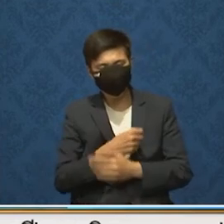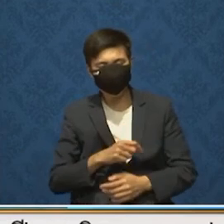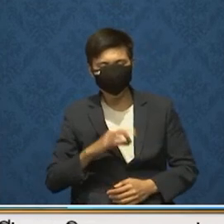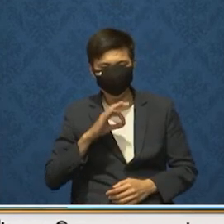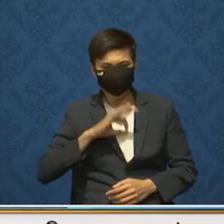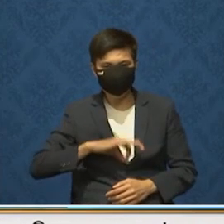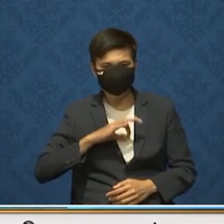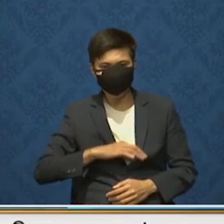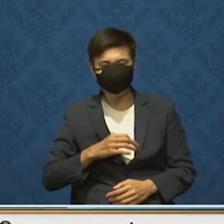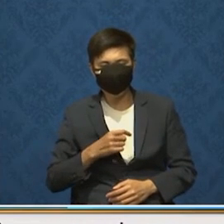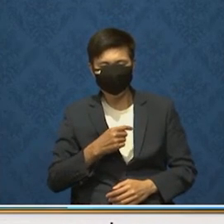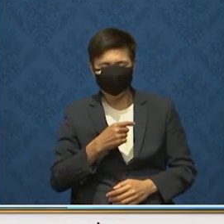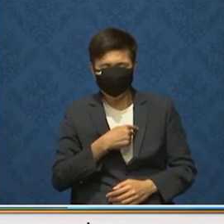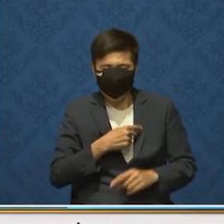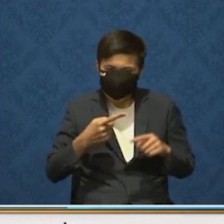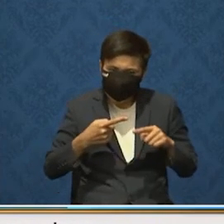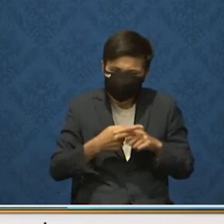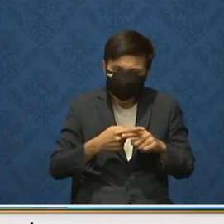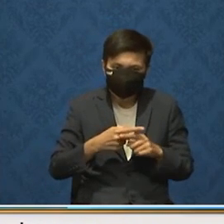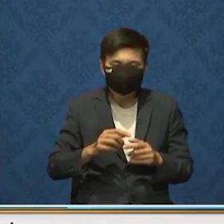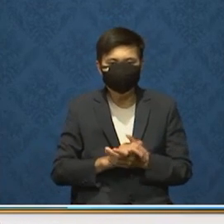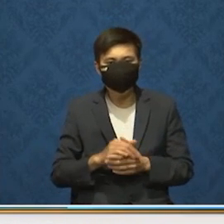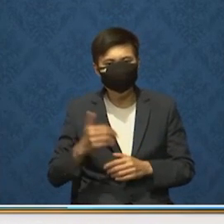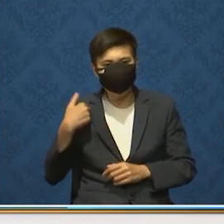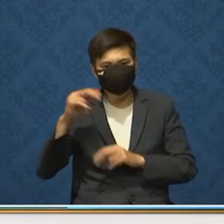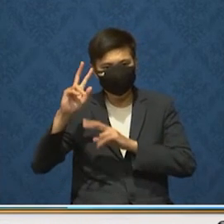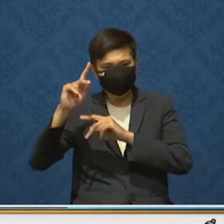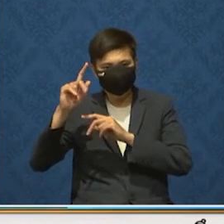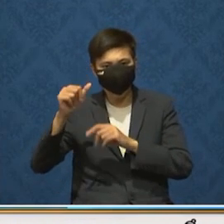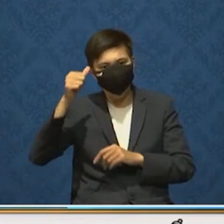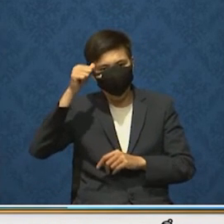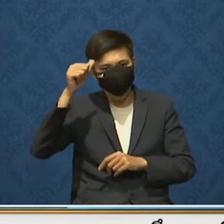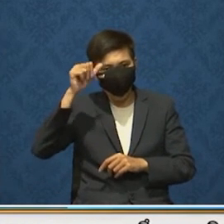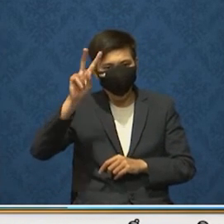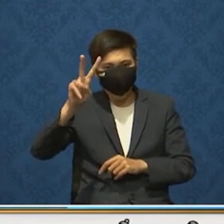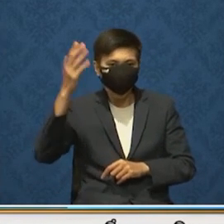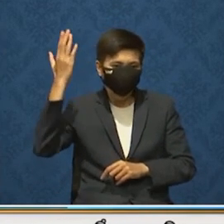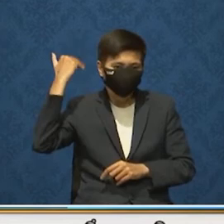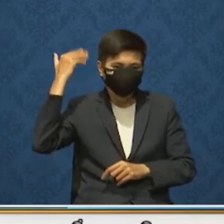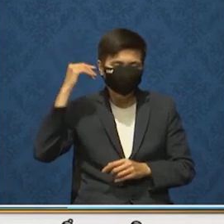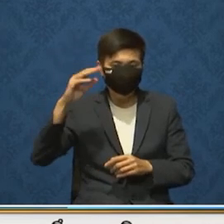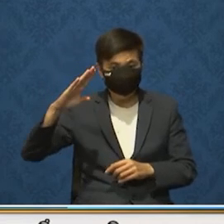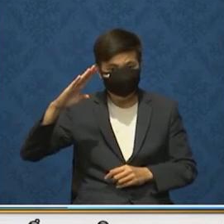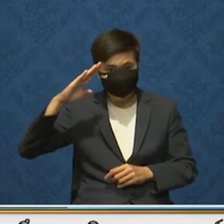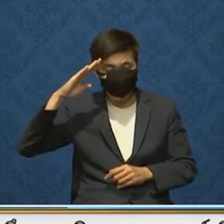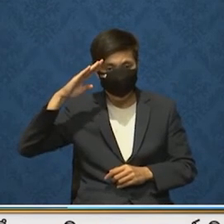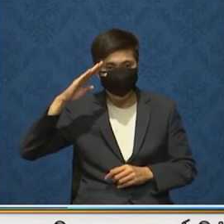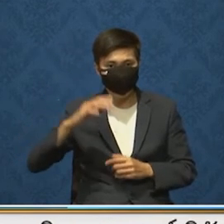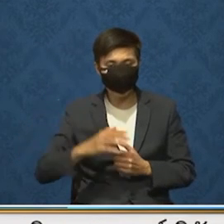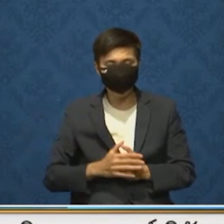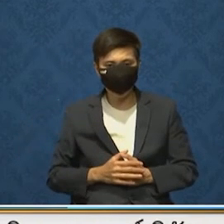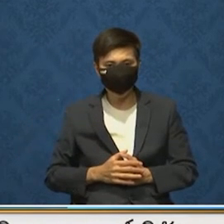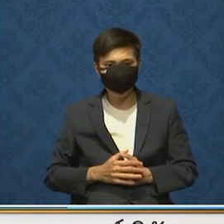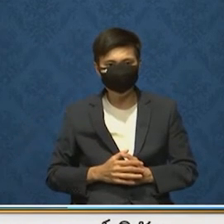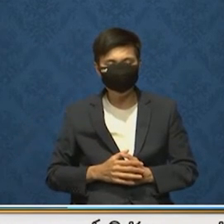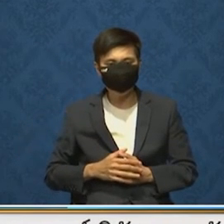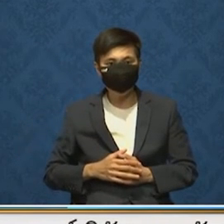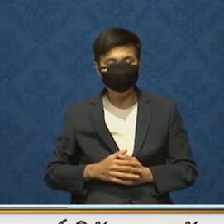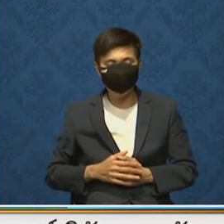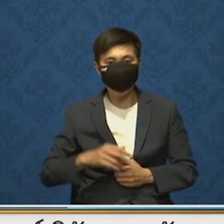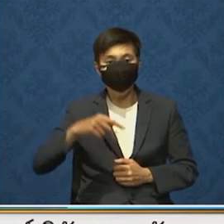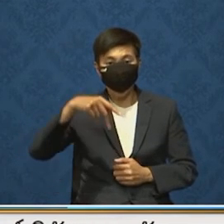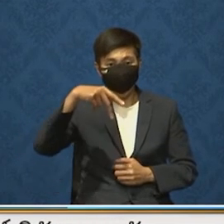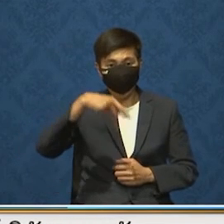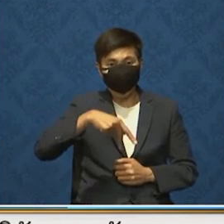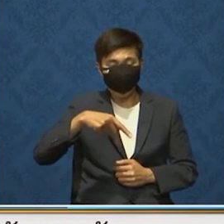าถึมีข่าวมาเมื่อ 2 วนก่อนหอหลายท่านอจจะมีปรายว่าโอ้ยถหารมันพัเอกมีรปจำนำแ่